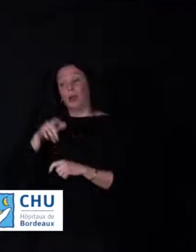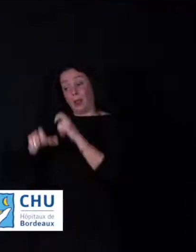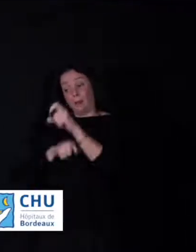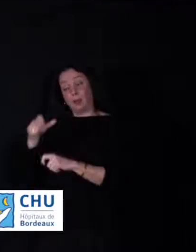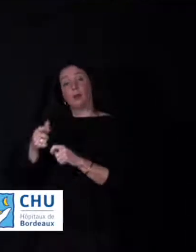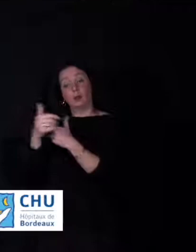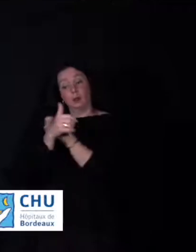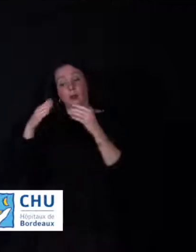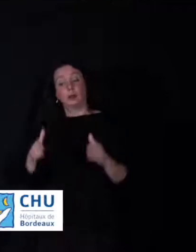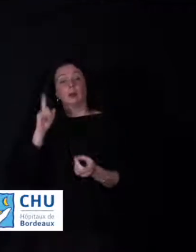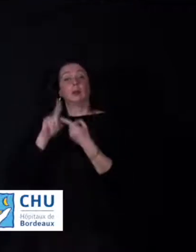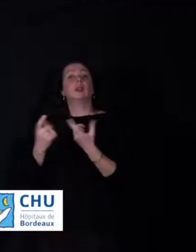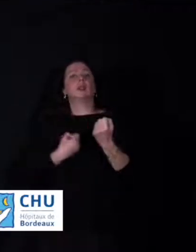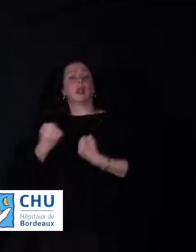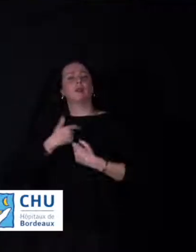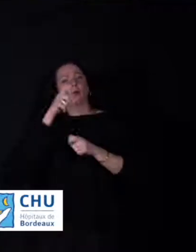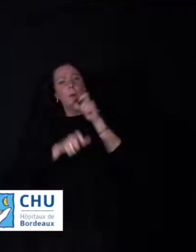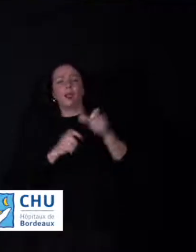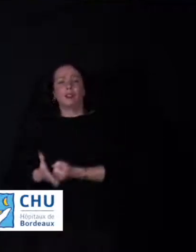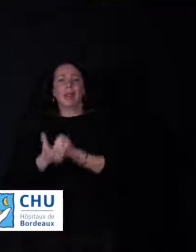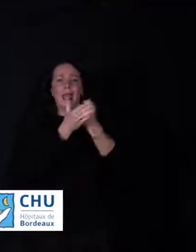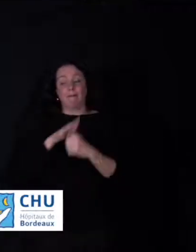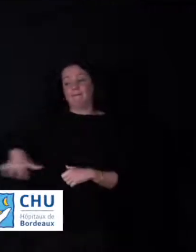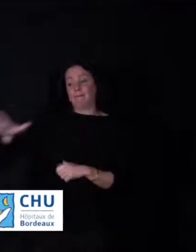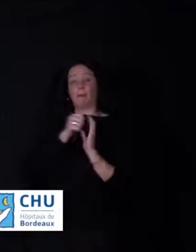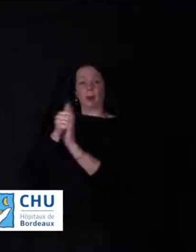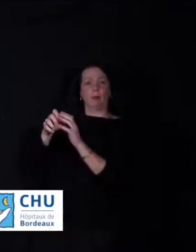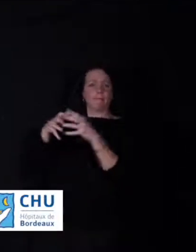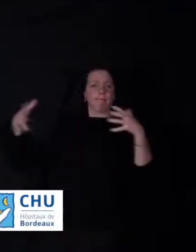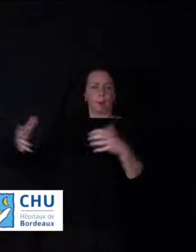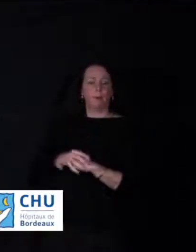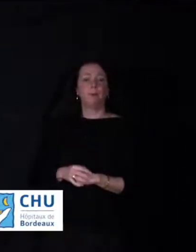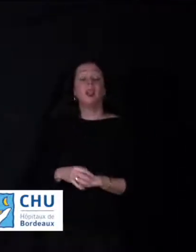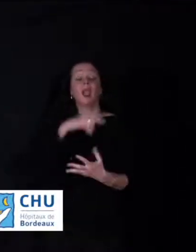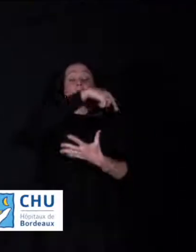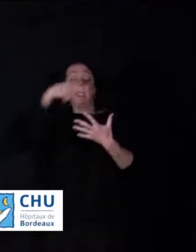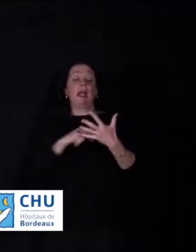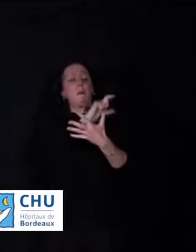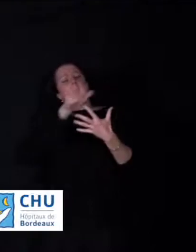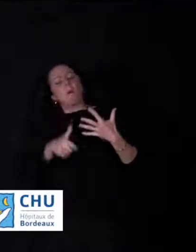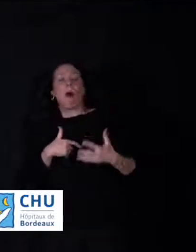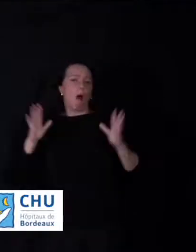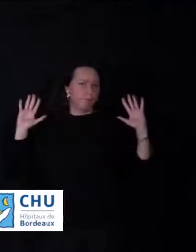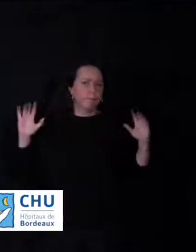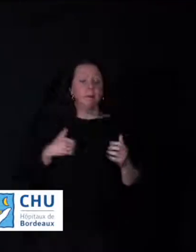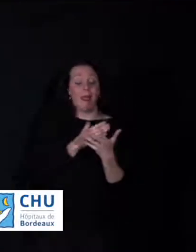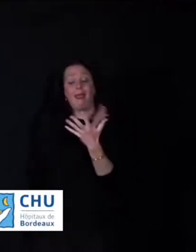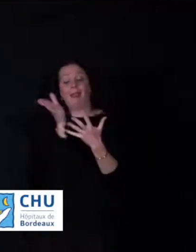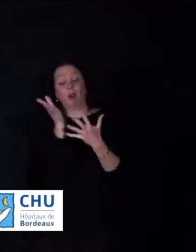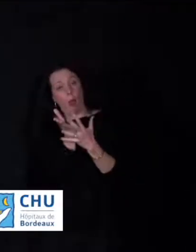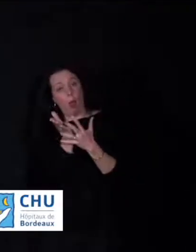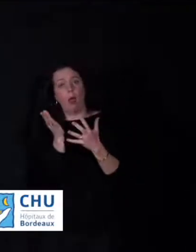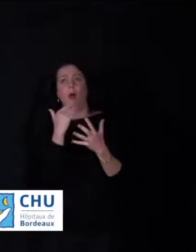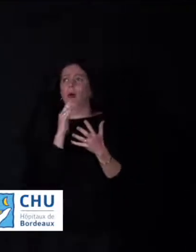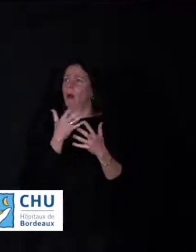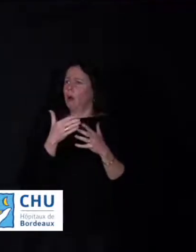du secteur des services à la personne. Alors, je passerai rapidement sur les 5 étapes, mais en gros, il faut retenir que les 3 étapes qui devraient